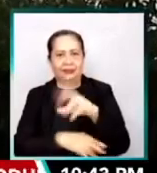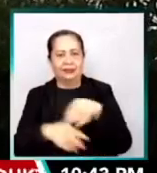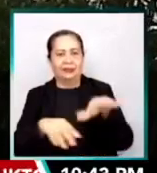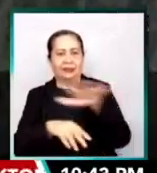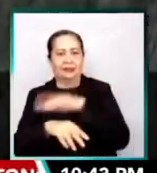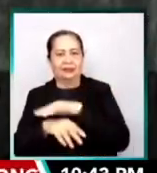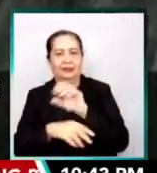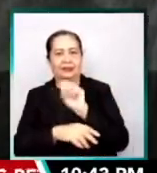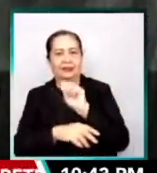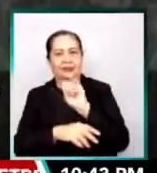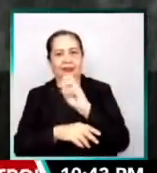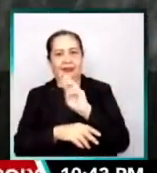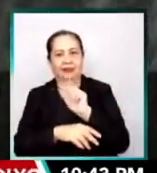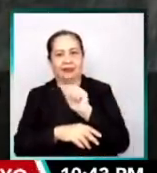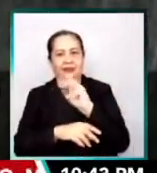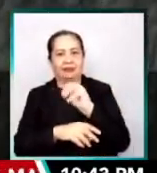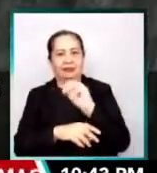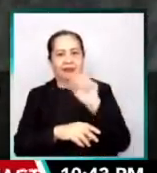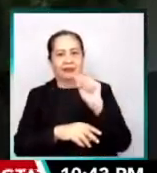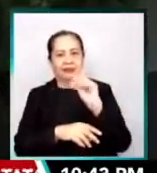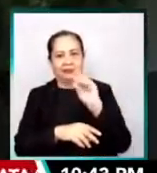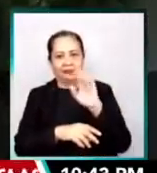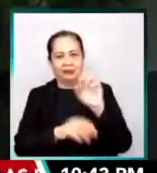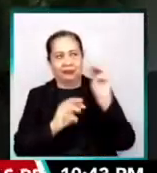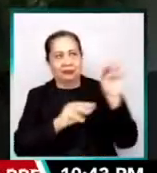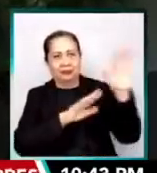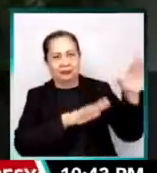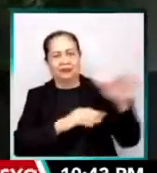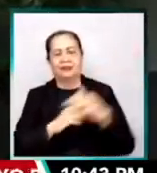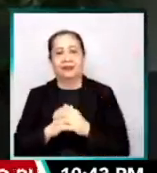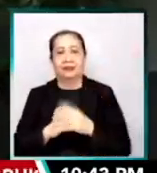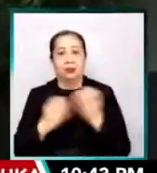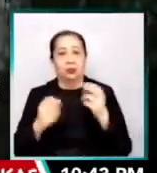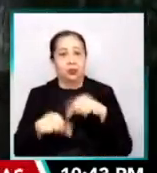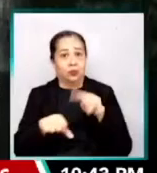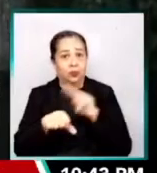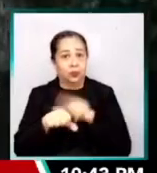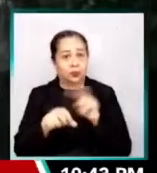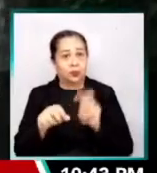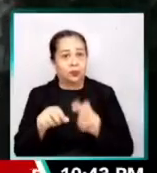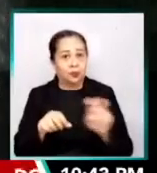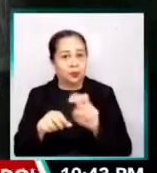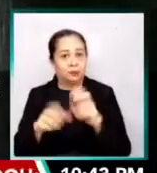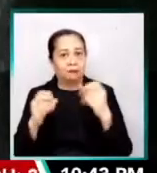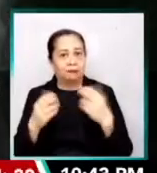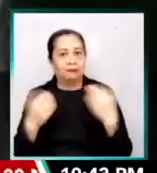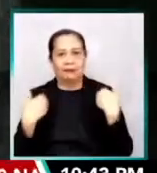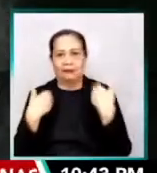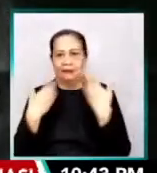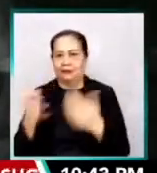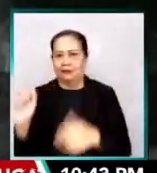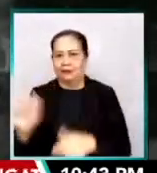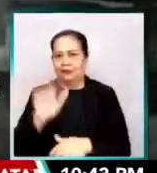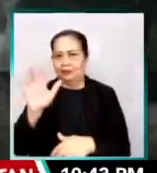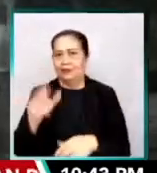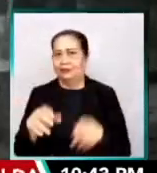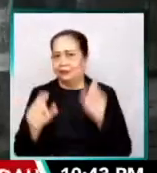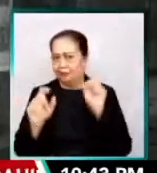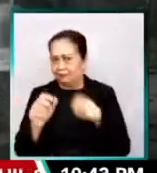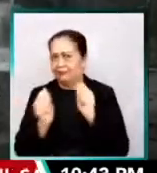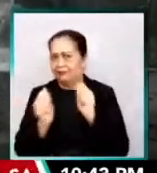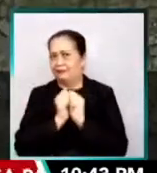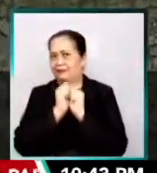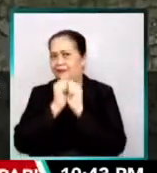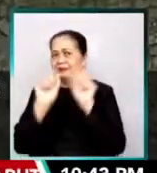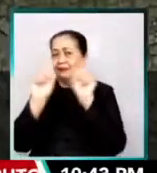Madre. Kung nature tripping naman ang hanap, di makukumpleto ang punta mo sa Antipolo kung di ka bibisita dito